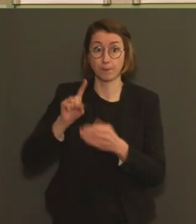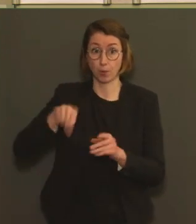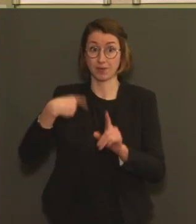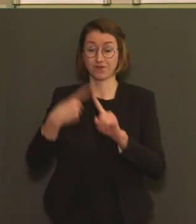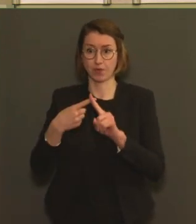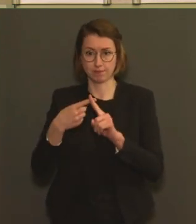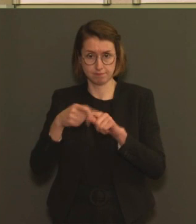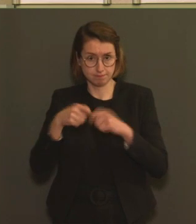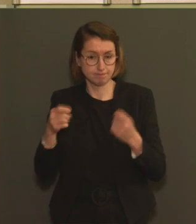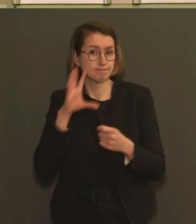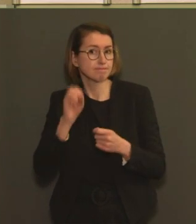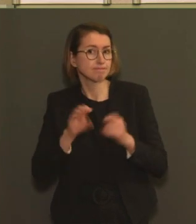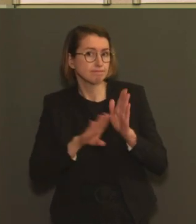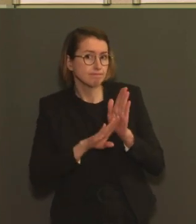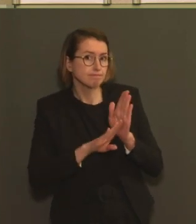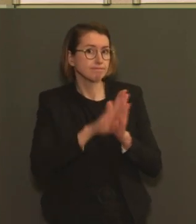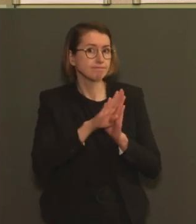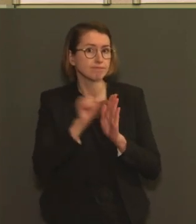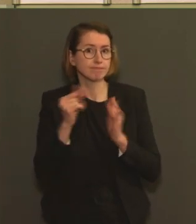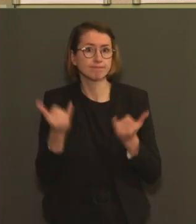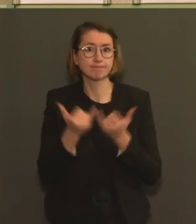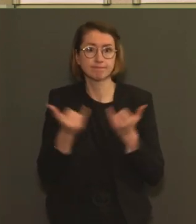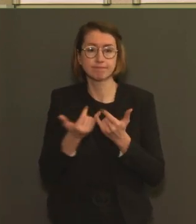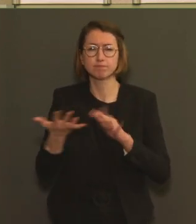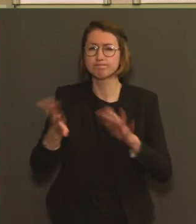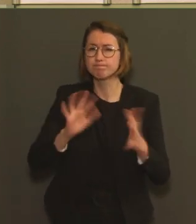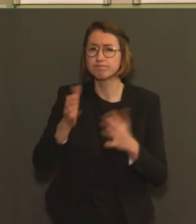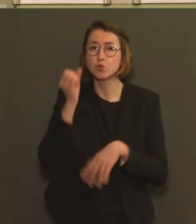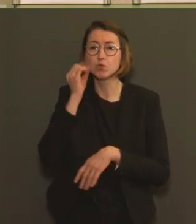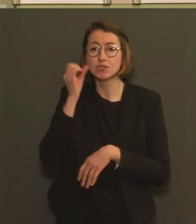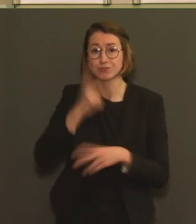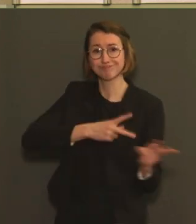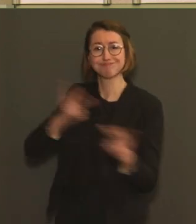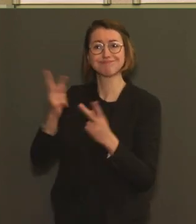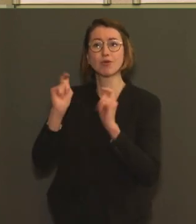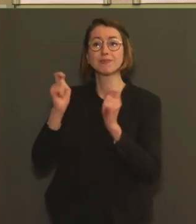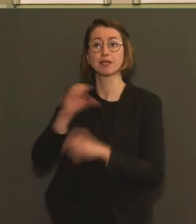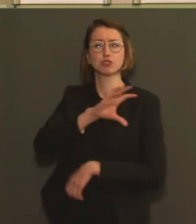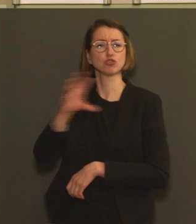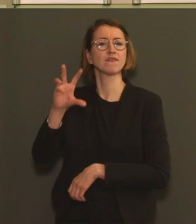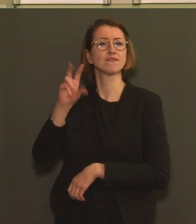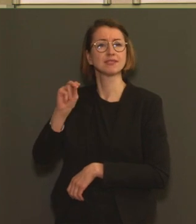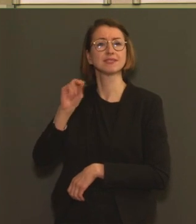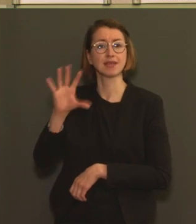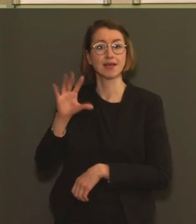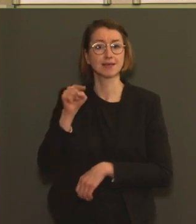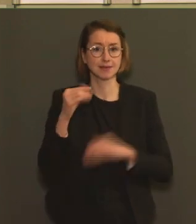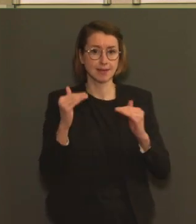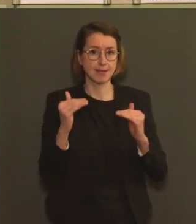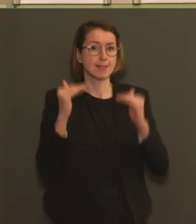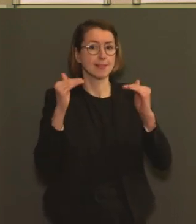il y a actuellement 125 nouvelles admissions par jour. C'est une augmentation de 3% par rapport à la semaine